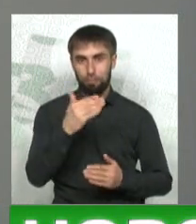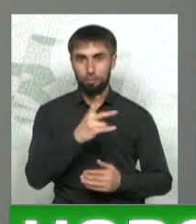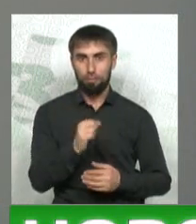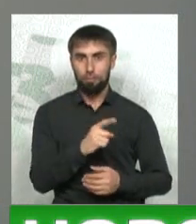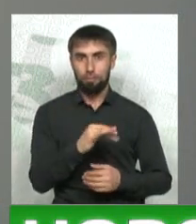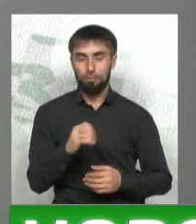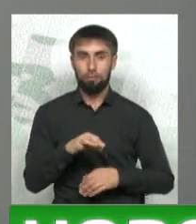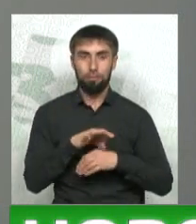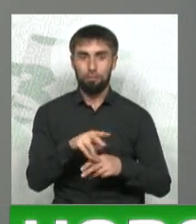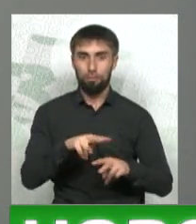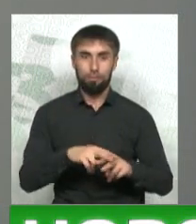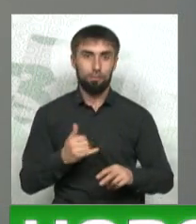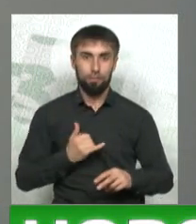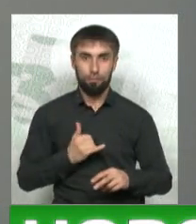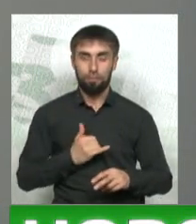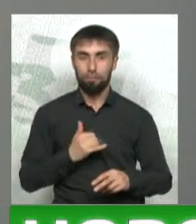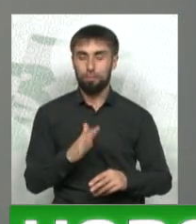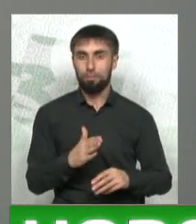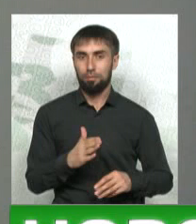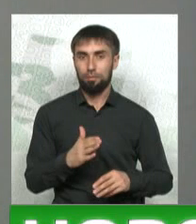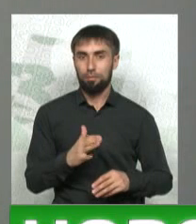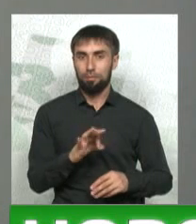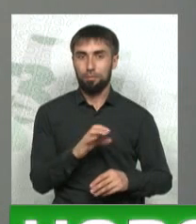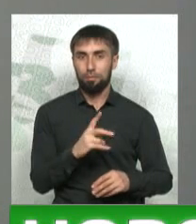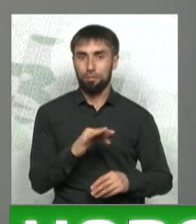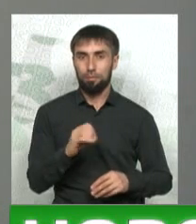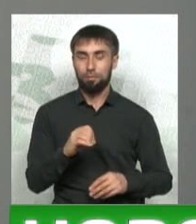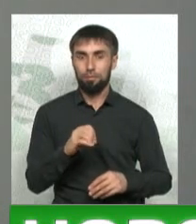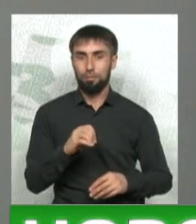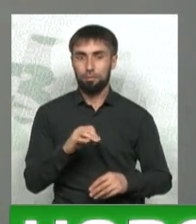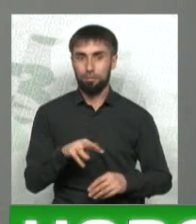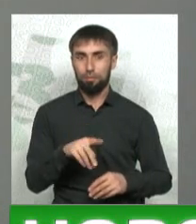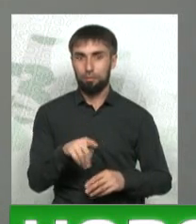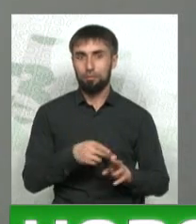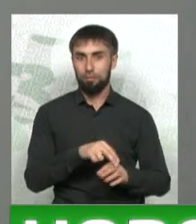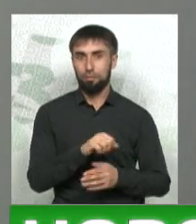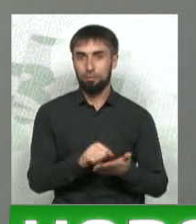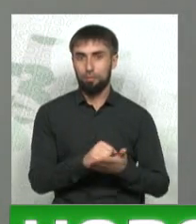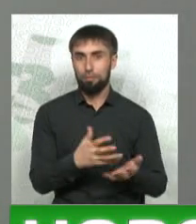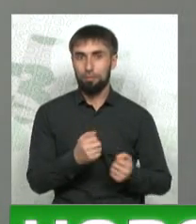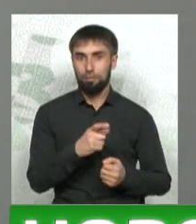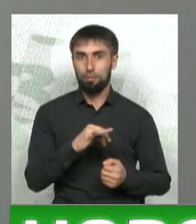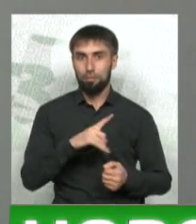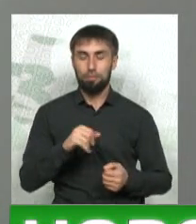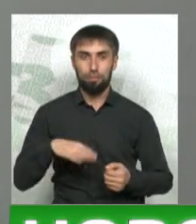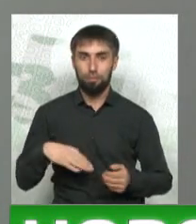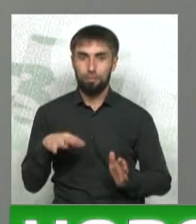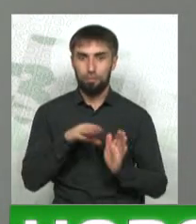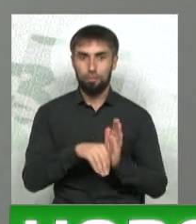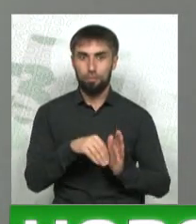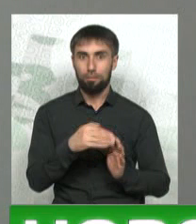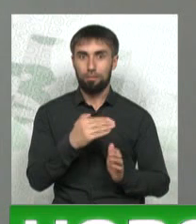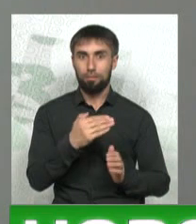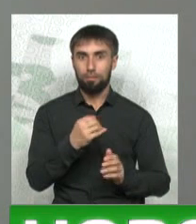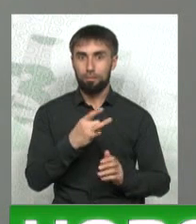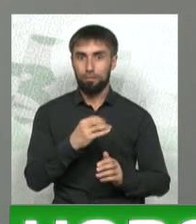назначения проходили здесь у нас, в основном у нас, разработка проектной документации, получение экспертизы, потом включение федеральной